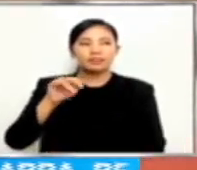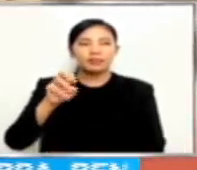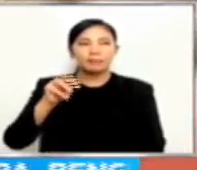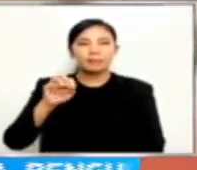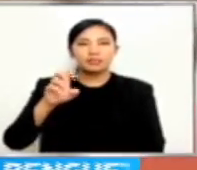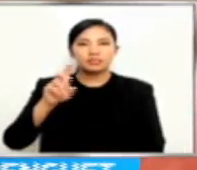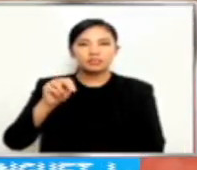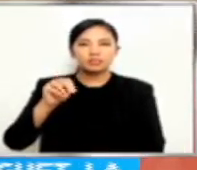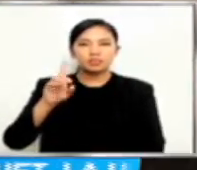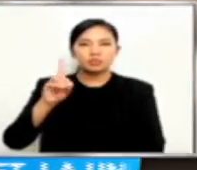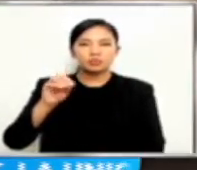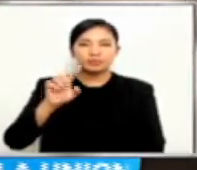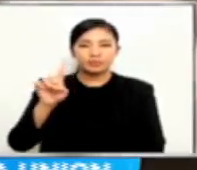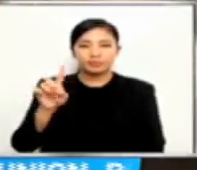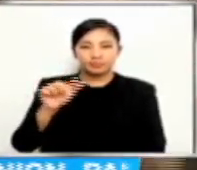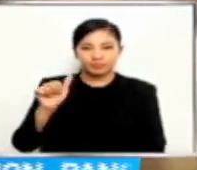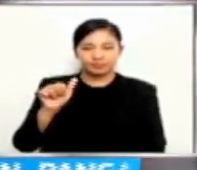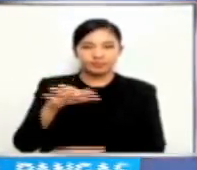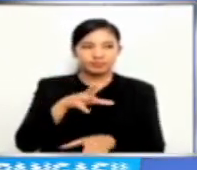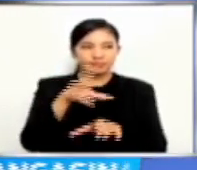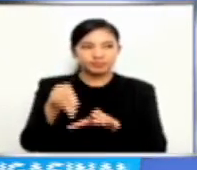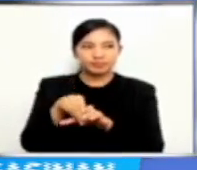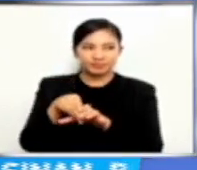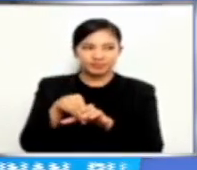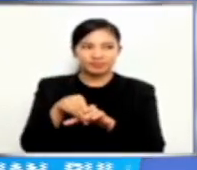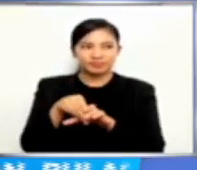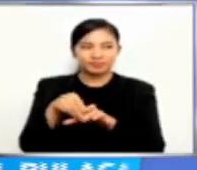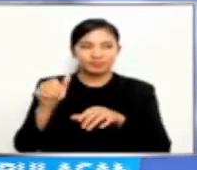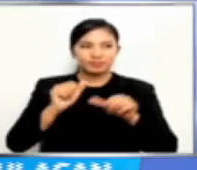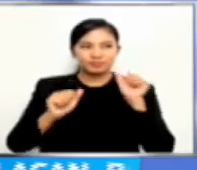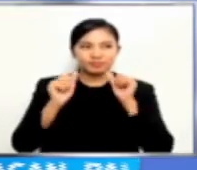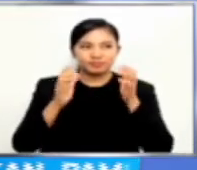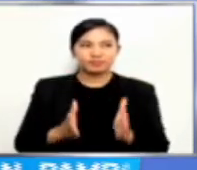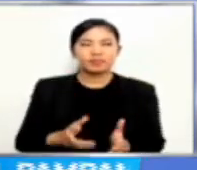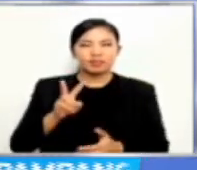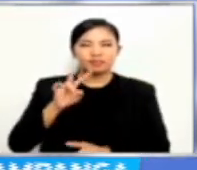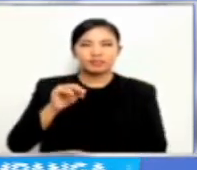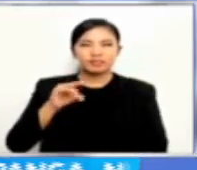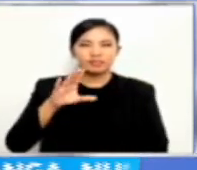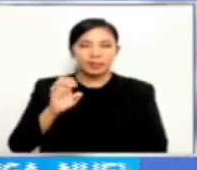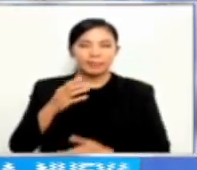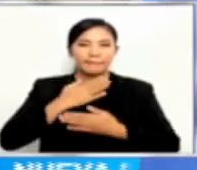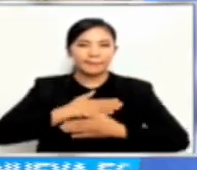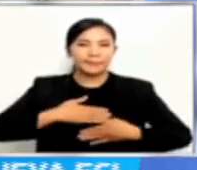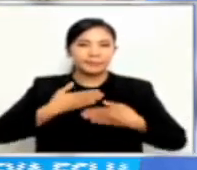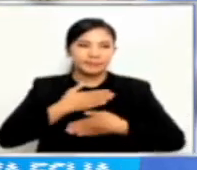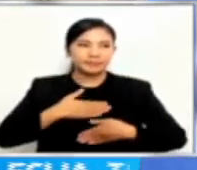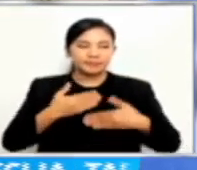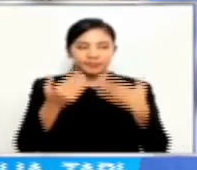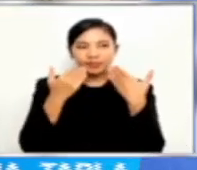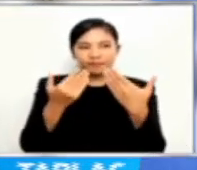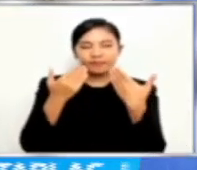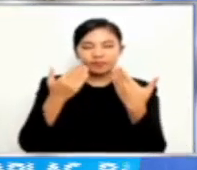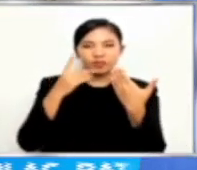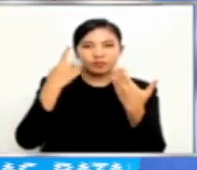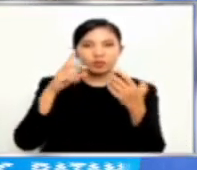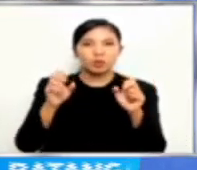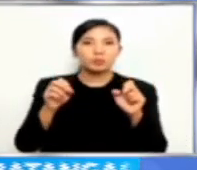ang kapuso star na si Vince Crisostomo. Nag-enjoy at thankful sa opportunity na maging